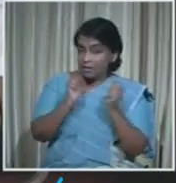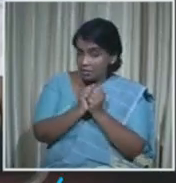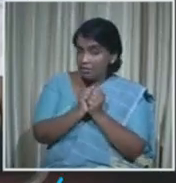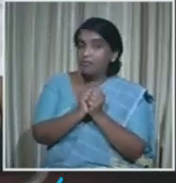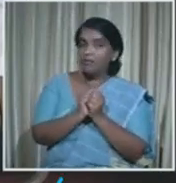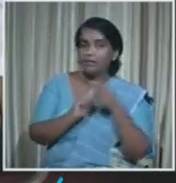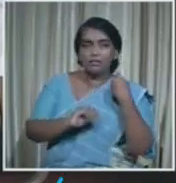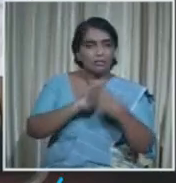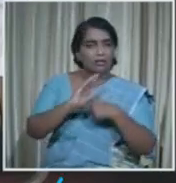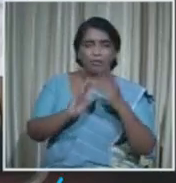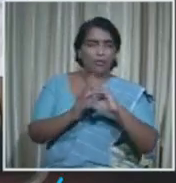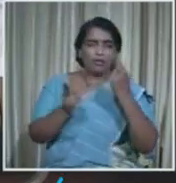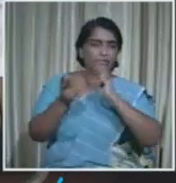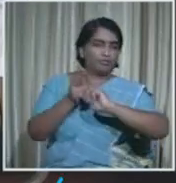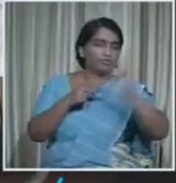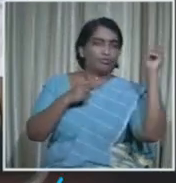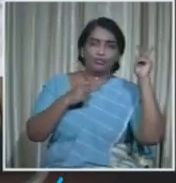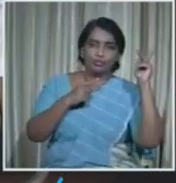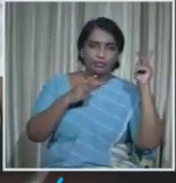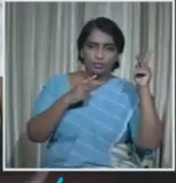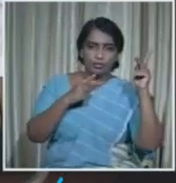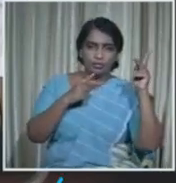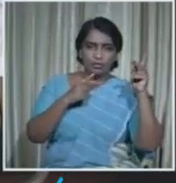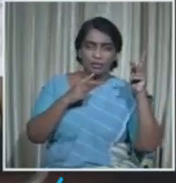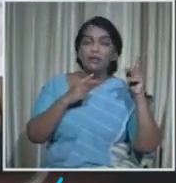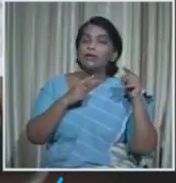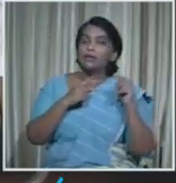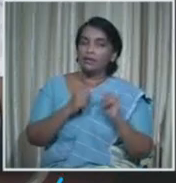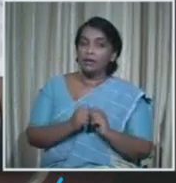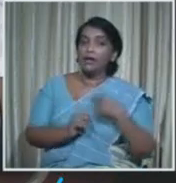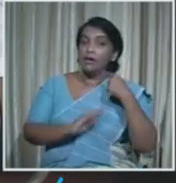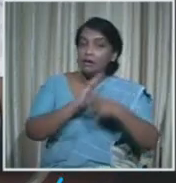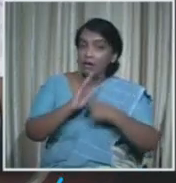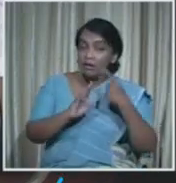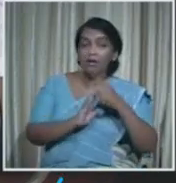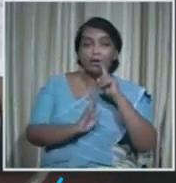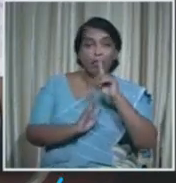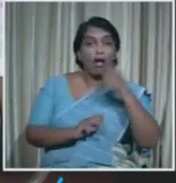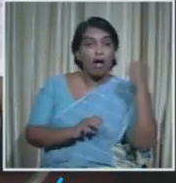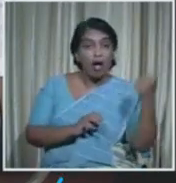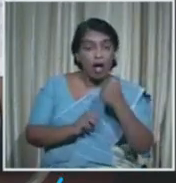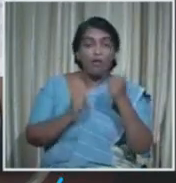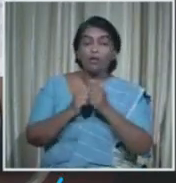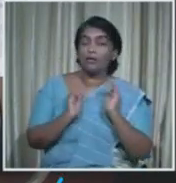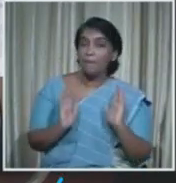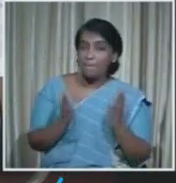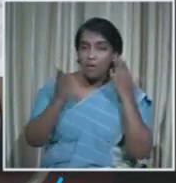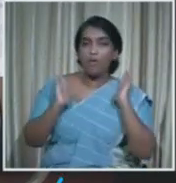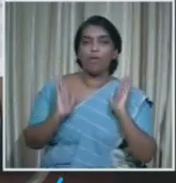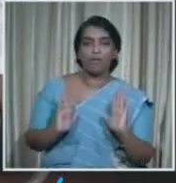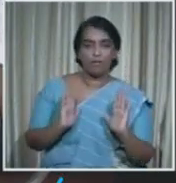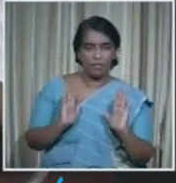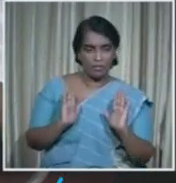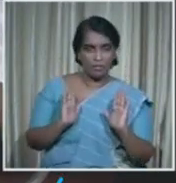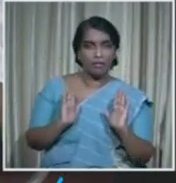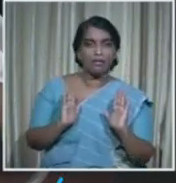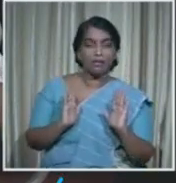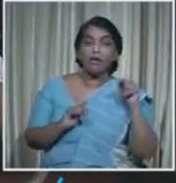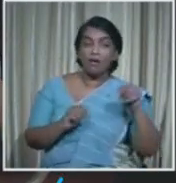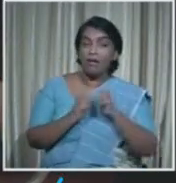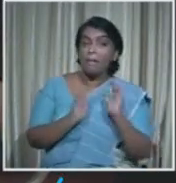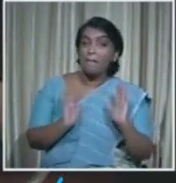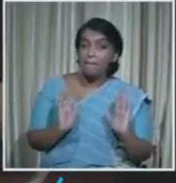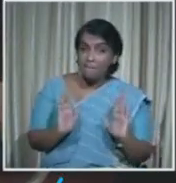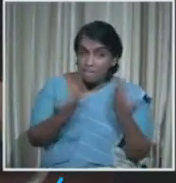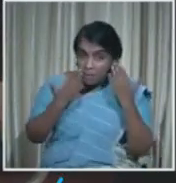මුළු රටම ප්‍රතික්ෂේප කරලා තියෙනවා රටම කියන අලුත් ආරම්භයක් අවශ්‍යයි කියලා මේ ආරම්භය